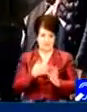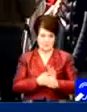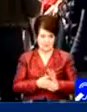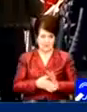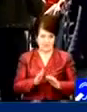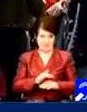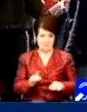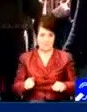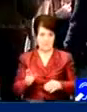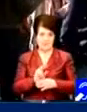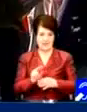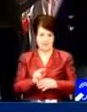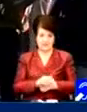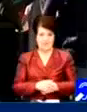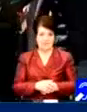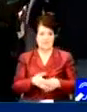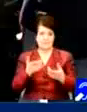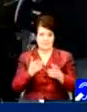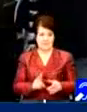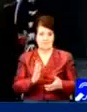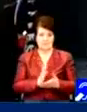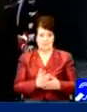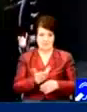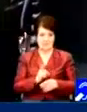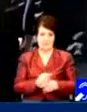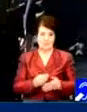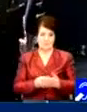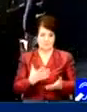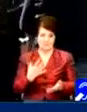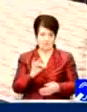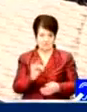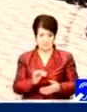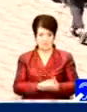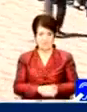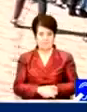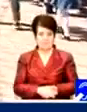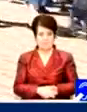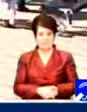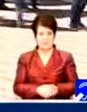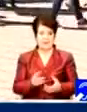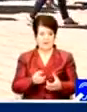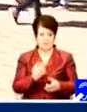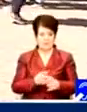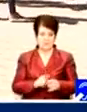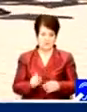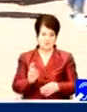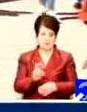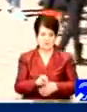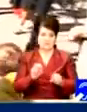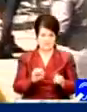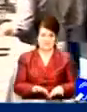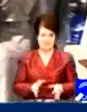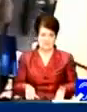zilnice pentru terapie și asta într-adevăr este foarte costisitor și anume de aceasta am decis